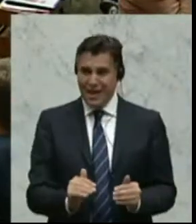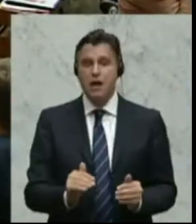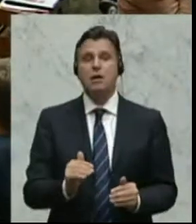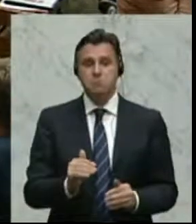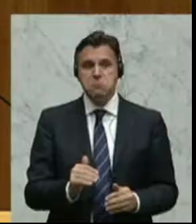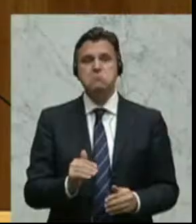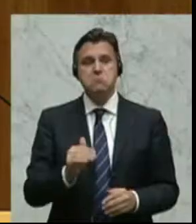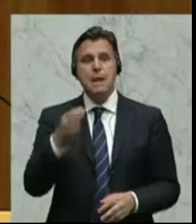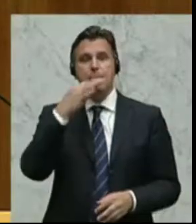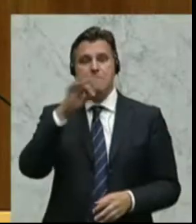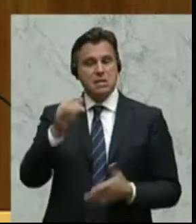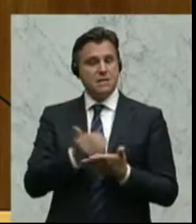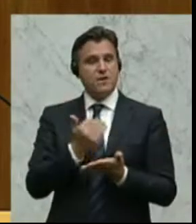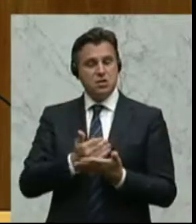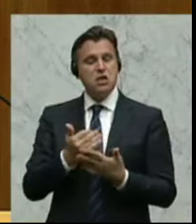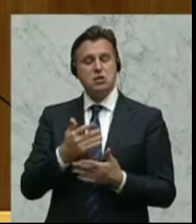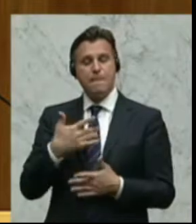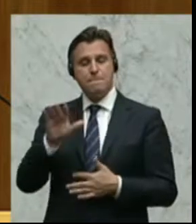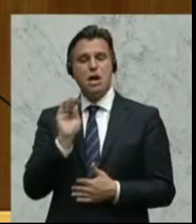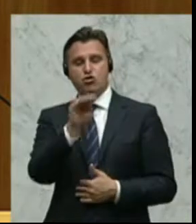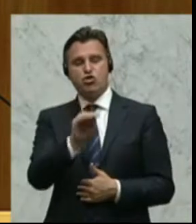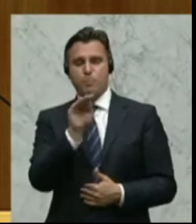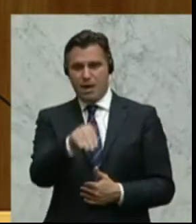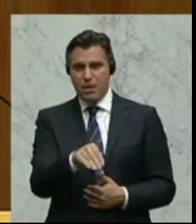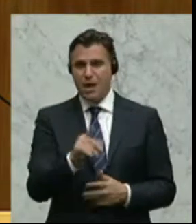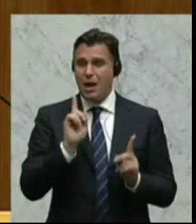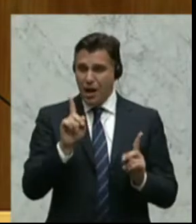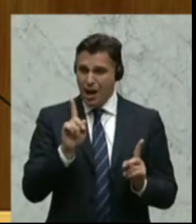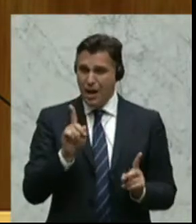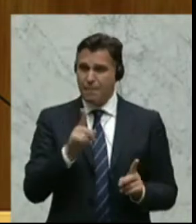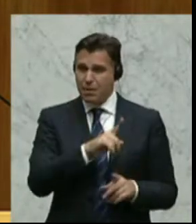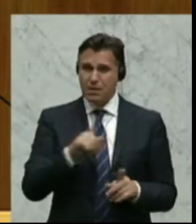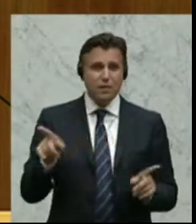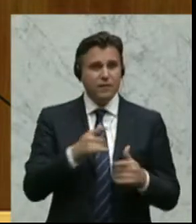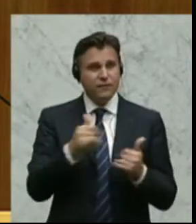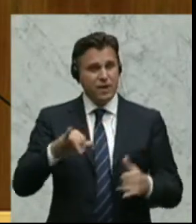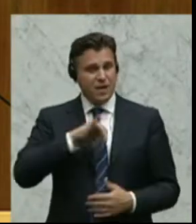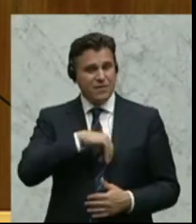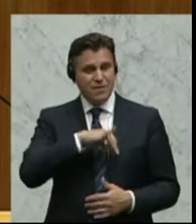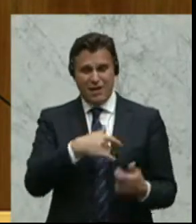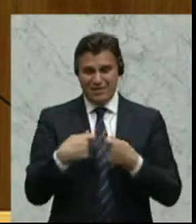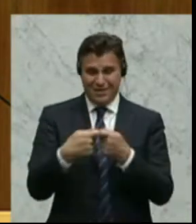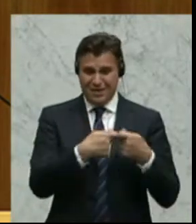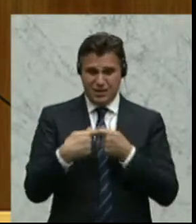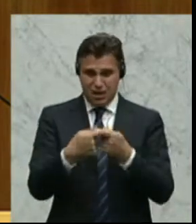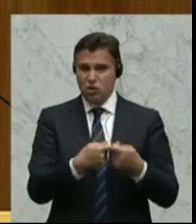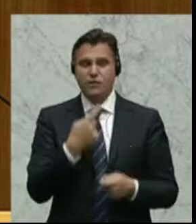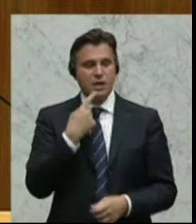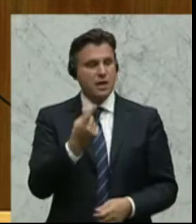sein werden. Aber solange wir dem Diktat dieser Neidgesellschaft unterliegen, wird das Kapital fliehen.